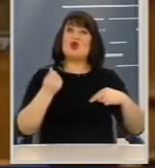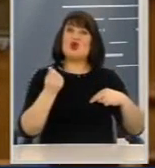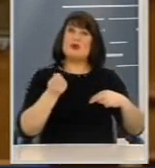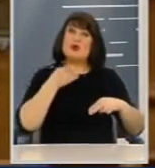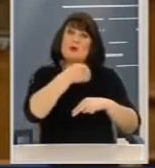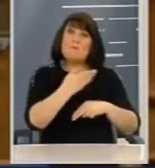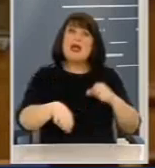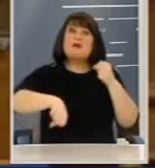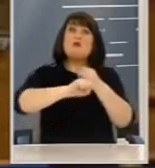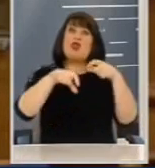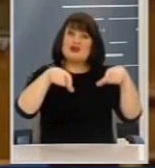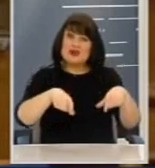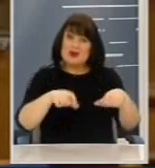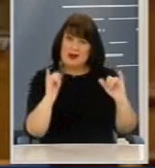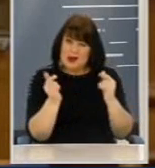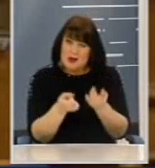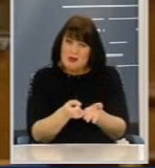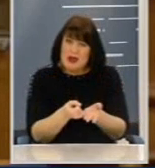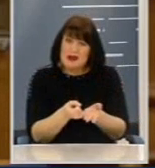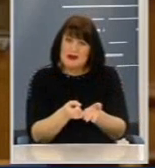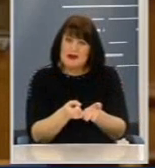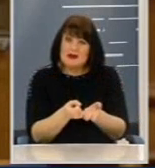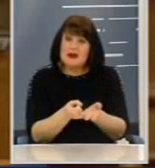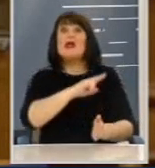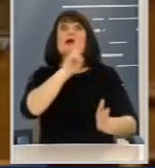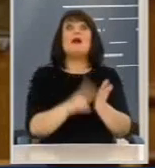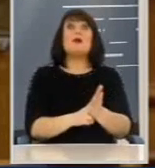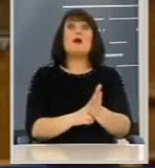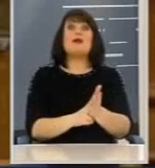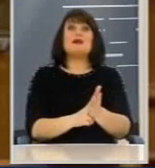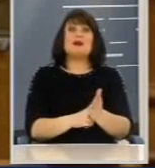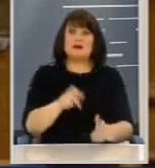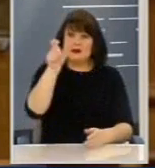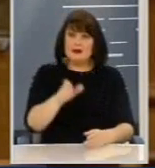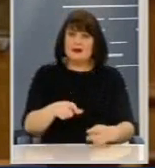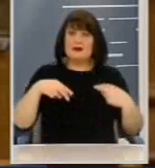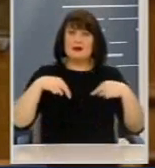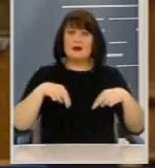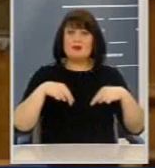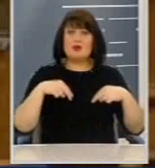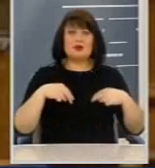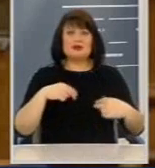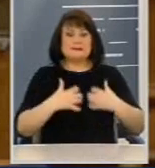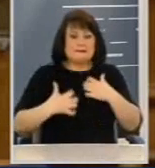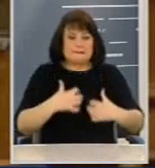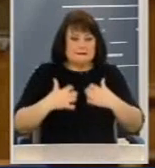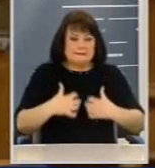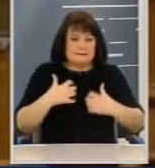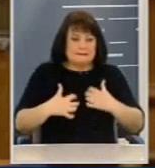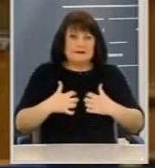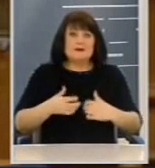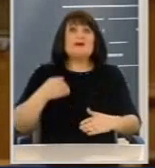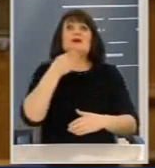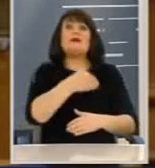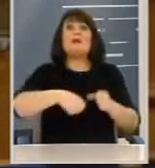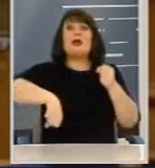Οικονομικών σε ένα ποδοσφαιρικό αγώνα. Λες και απαγορεύεται κάποιος ο οποίος βρίσκεται σε μια διαρκή ένταση να πάει να παρακολουθήσει ένα